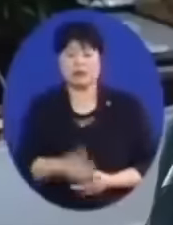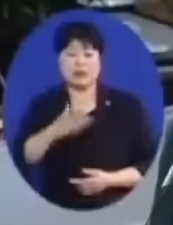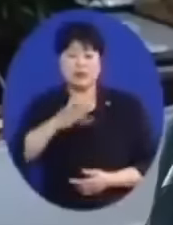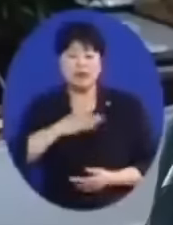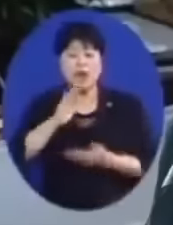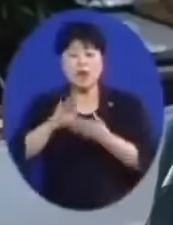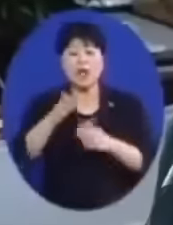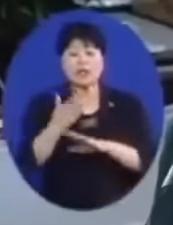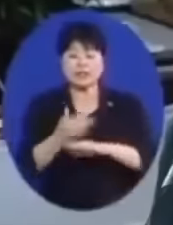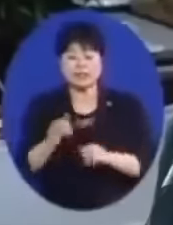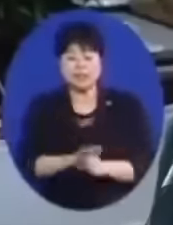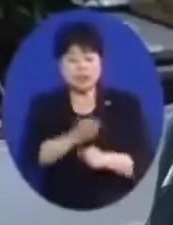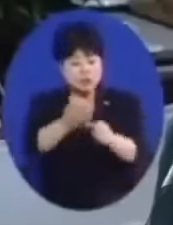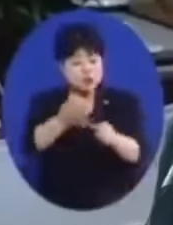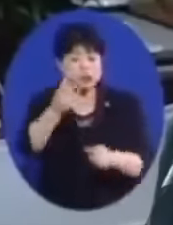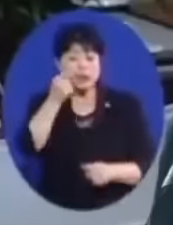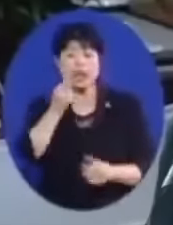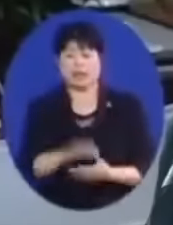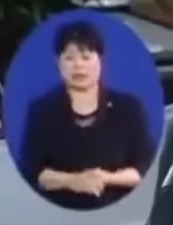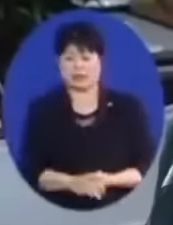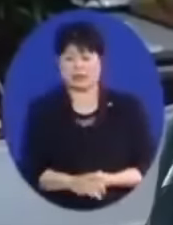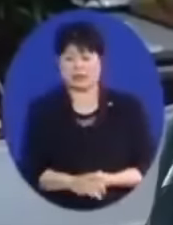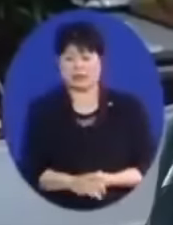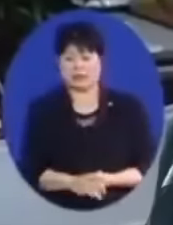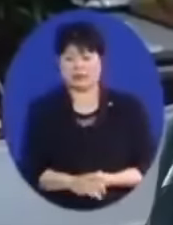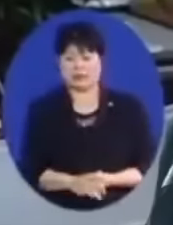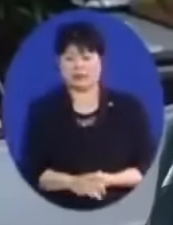이외의 사람을 사랑할 줄 모릅니다.